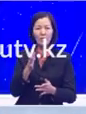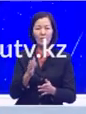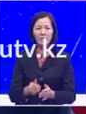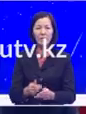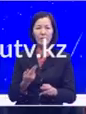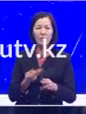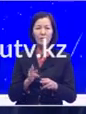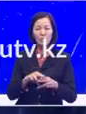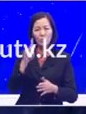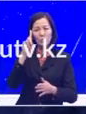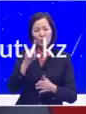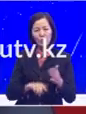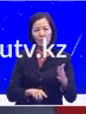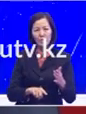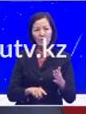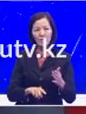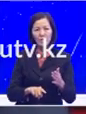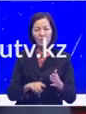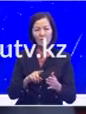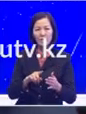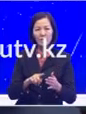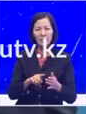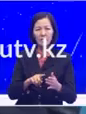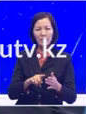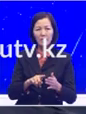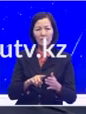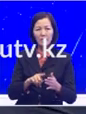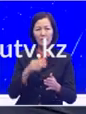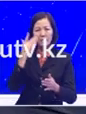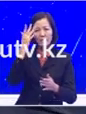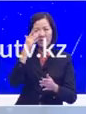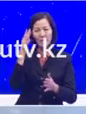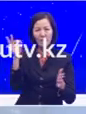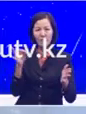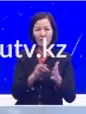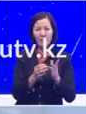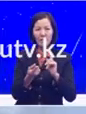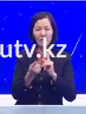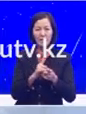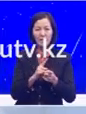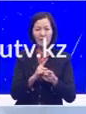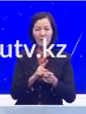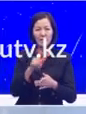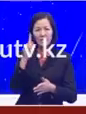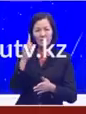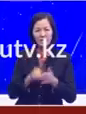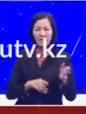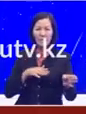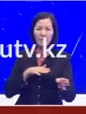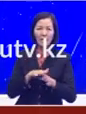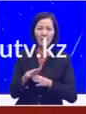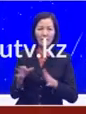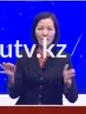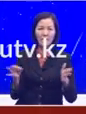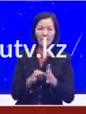Сол үміт сенімге, арман мақсат қайналғанша, сенім ақталып,